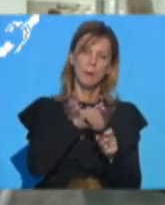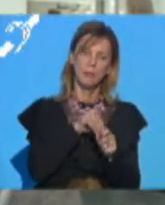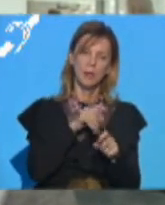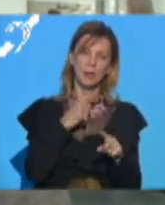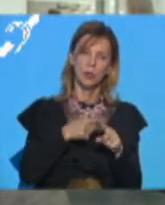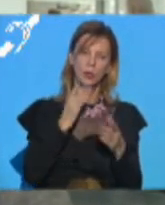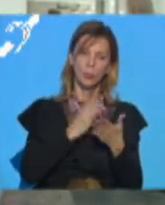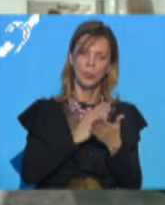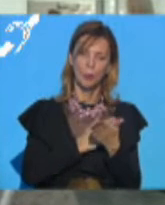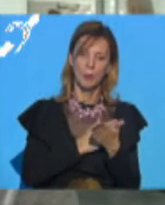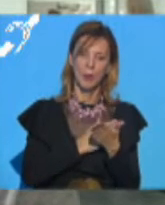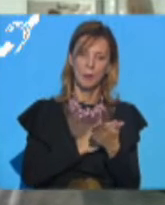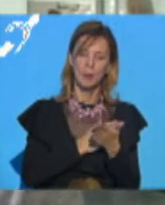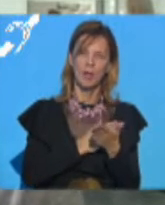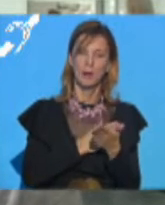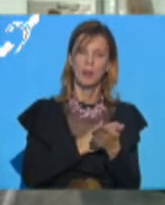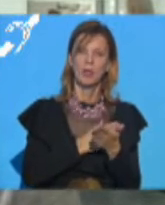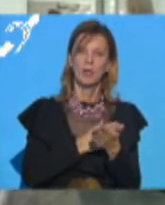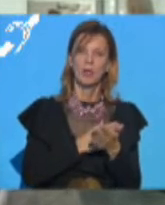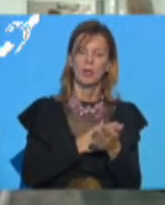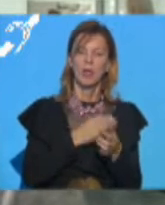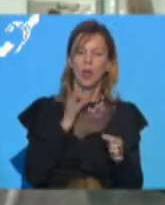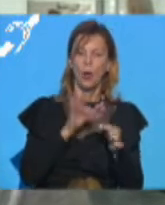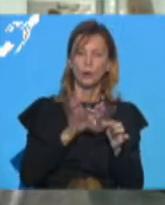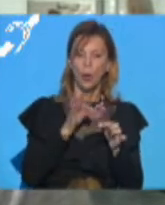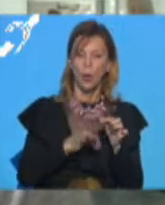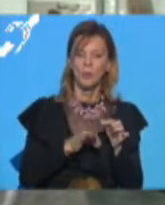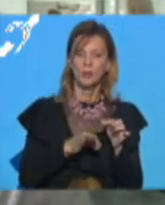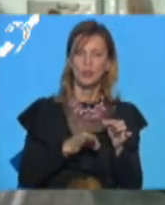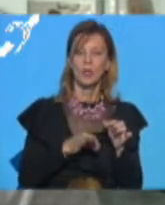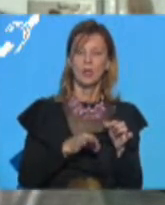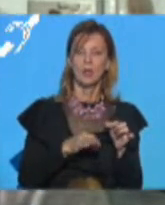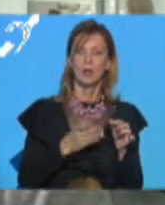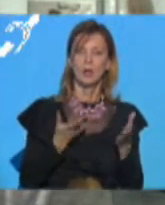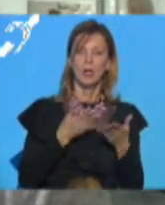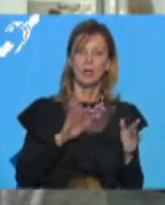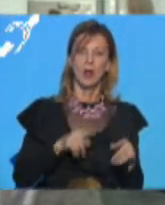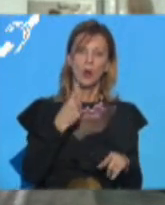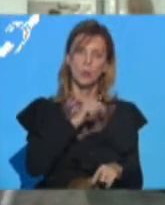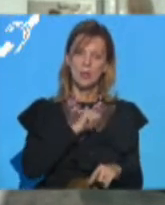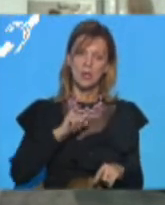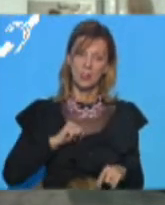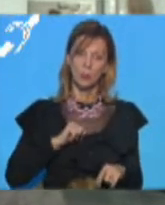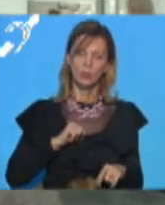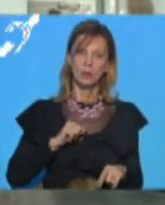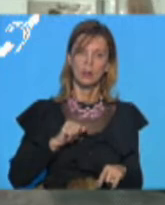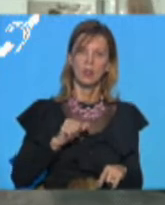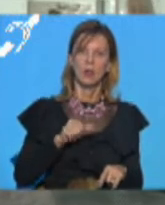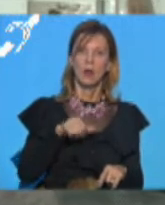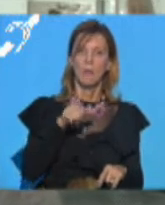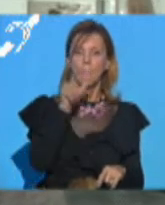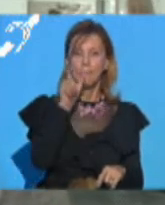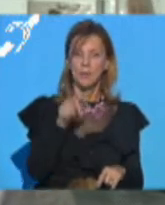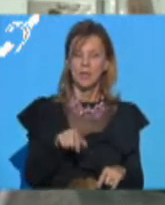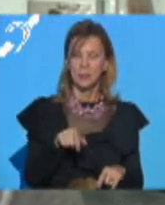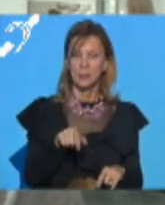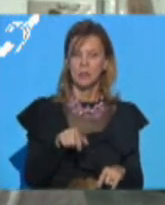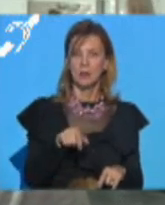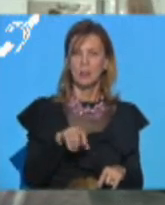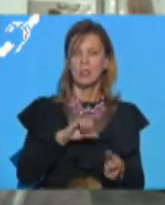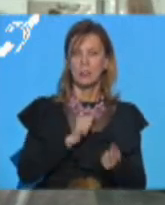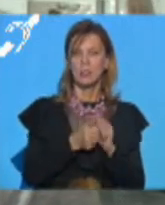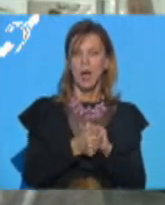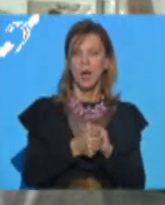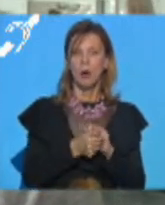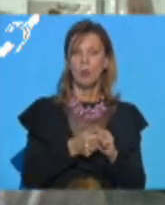probleme socioeconomice, sunt familii monoparentale, sunt familii în care părinții sunt plecați în străinătate și copiii au rămas în